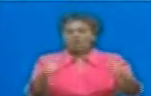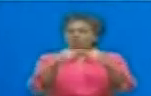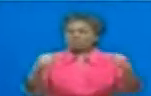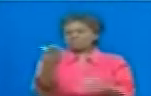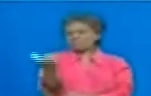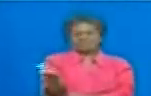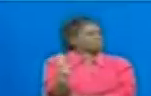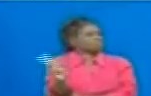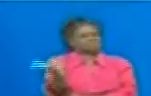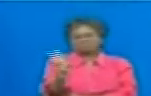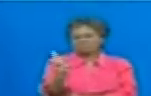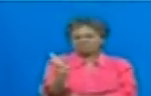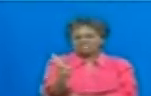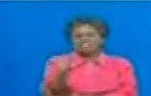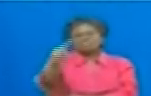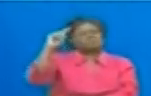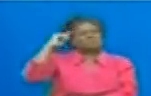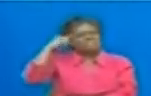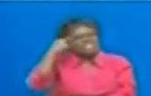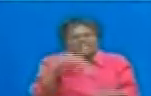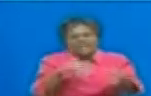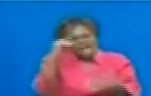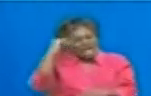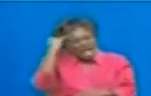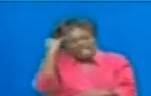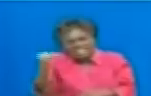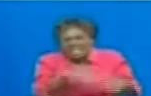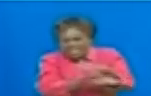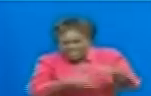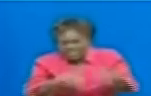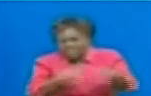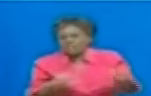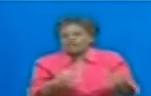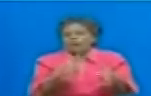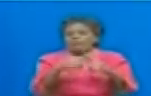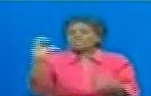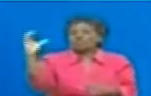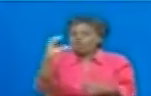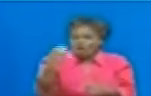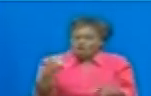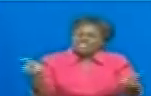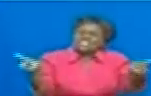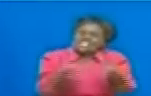wetu kuiba mafikira yetu, lakini nataka hivi CORD